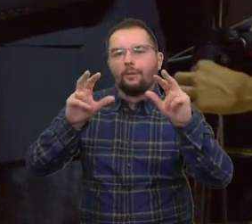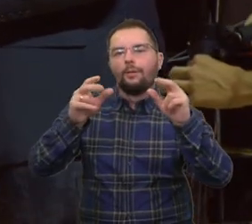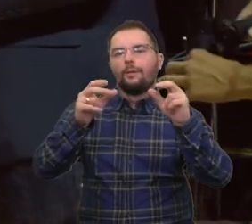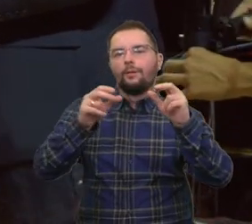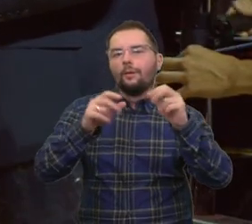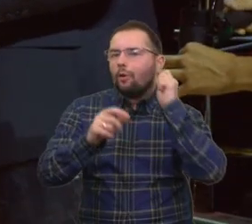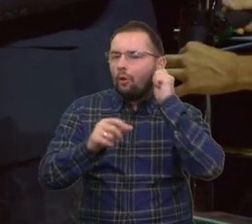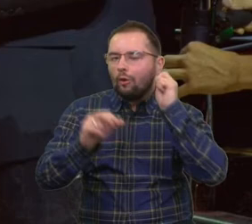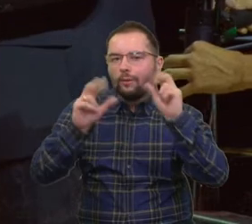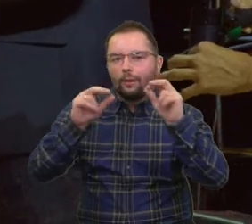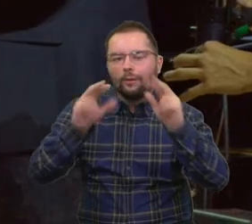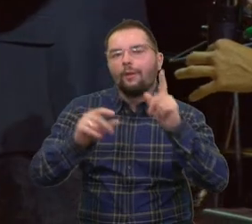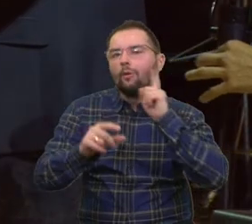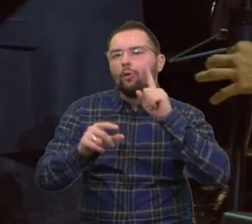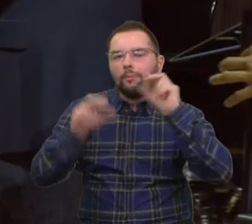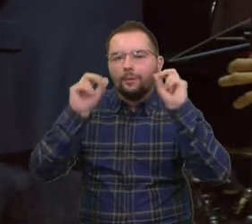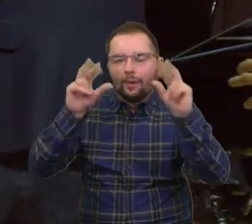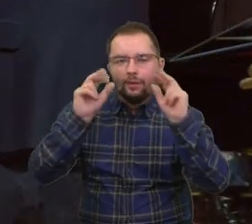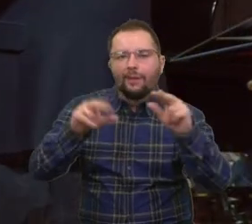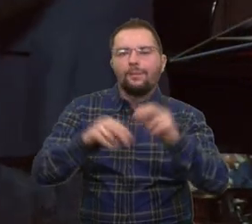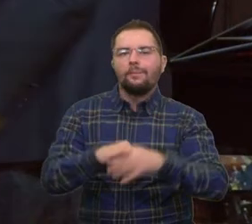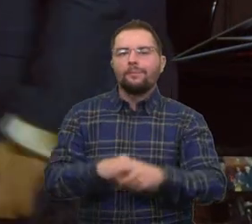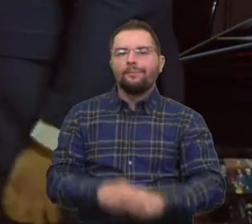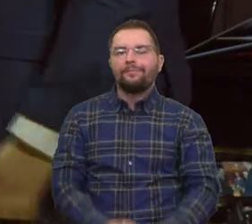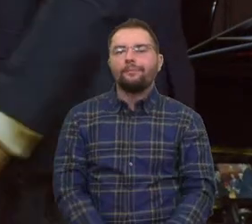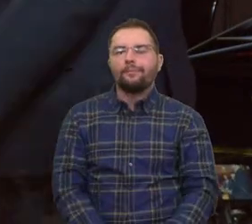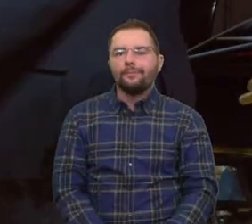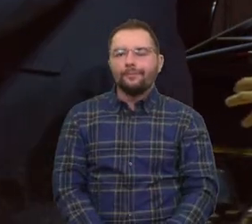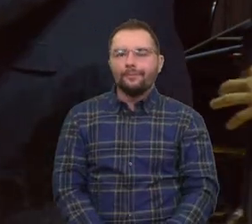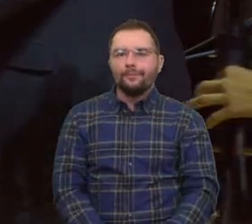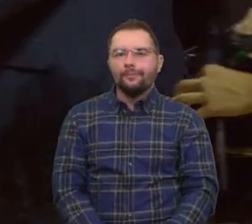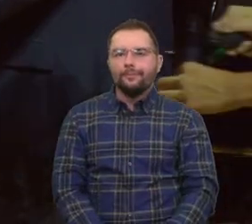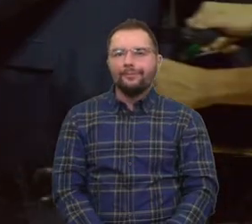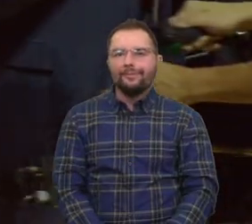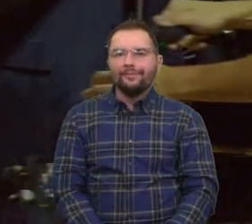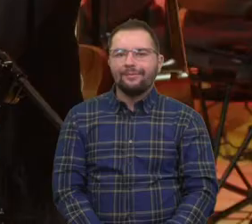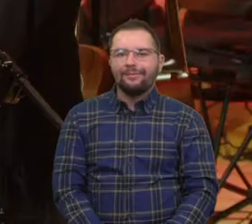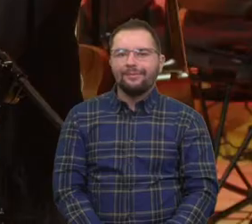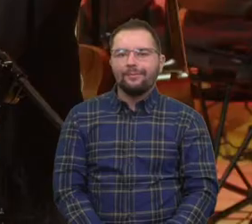nawet. Siatkarzy. Albo siatkarzy. Siatkarzy.